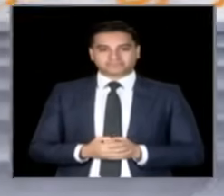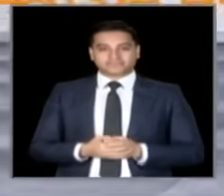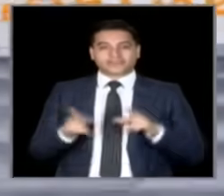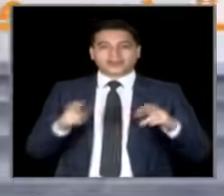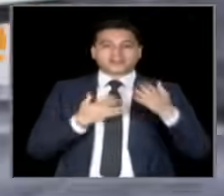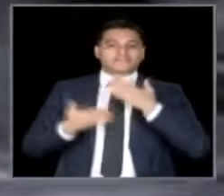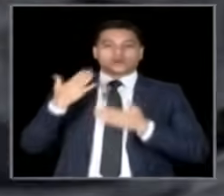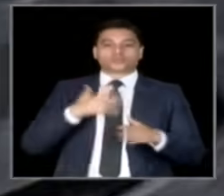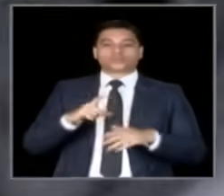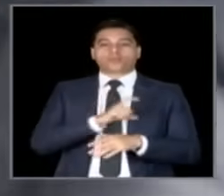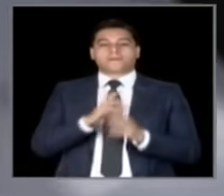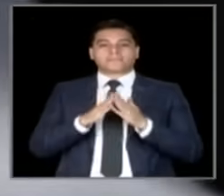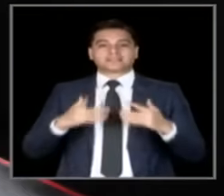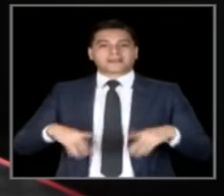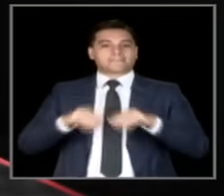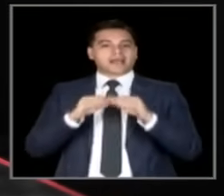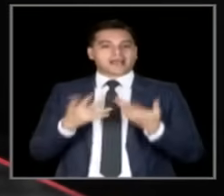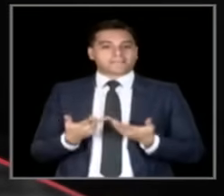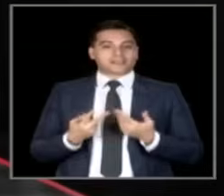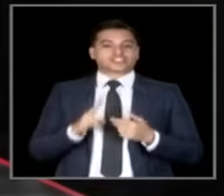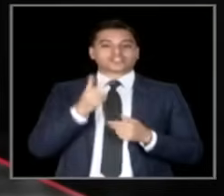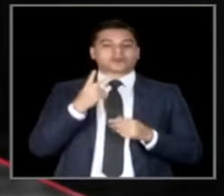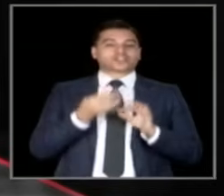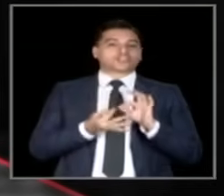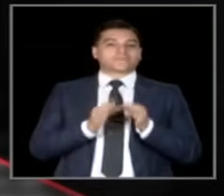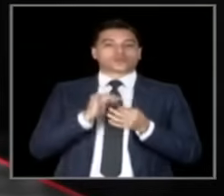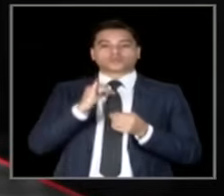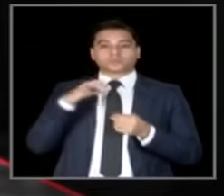في الحلقات اللي فاتت طلاب مصر جمعوا